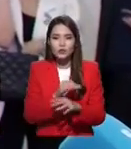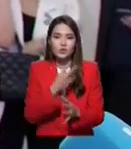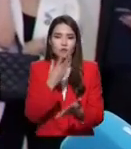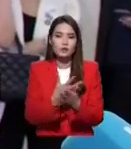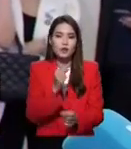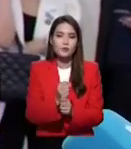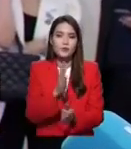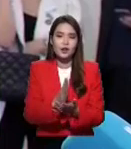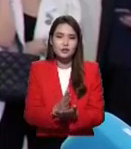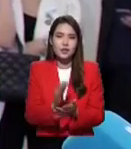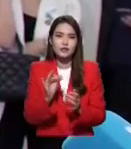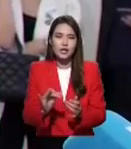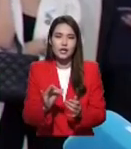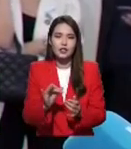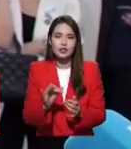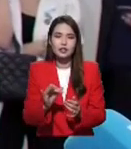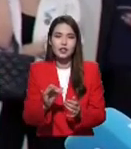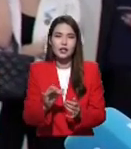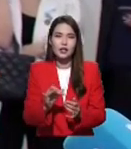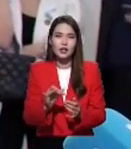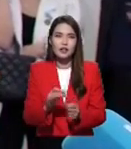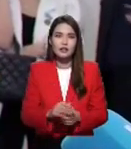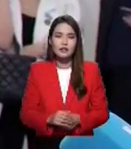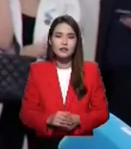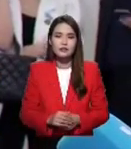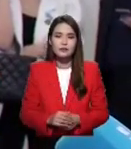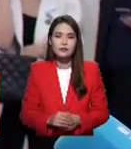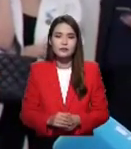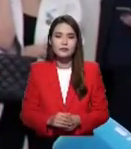тәуелсіз олар қарап, ішінен